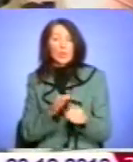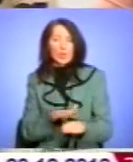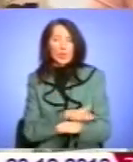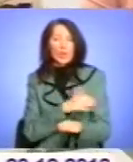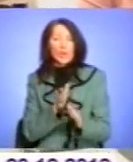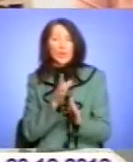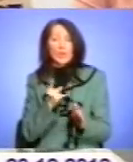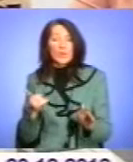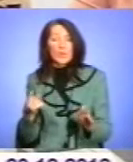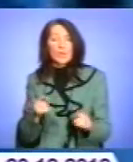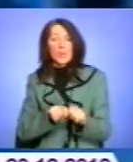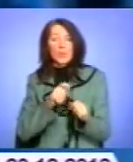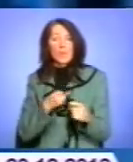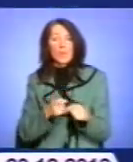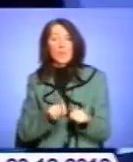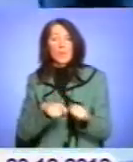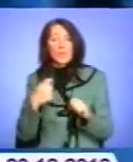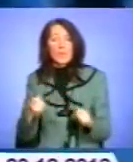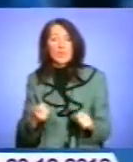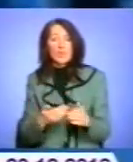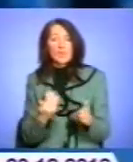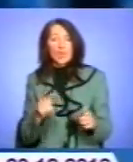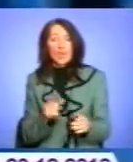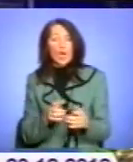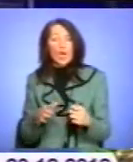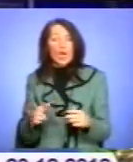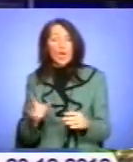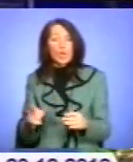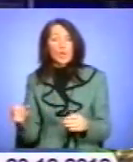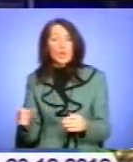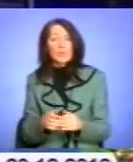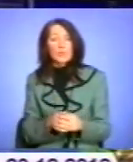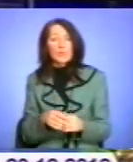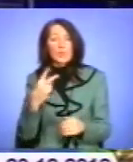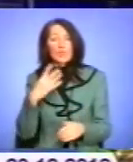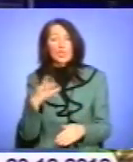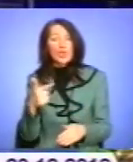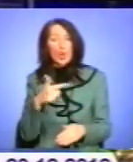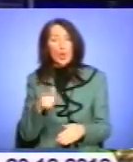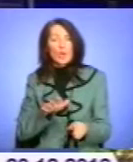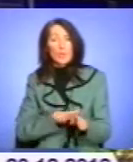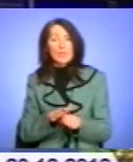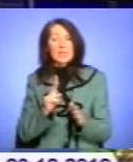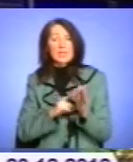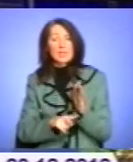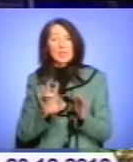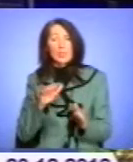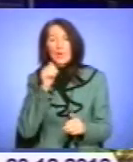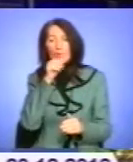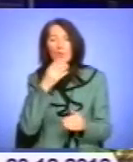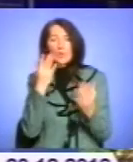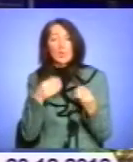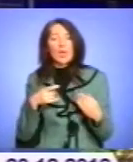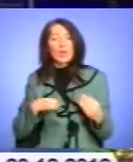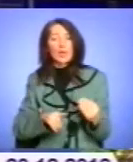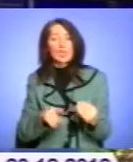і відірваним від оточення. 24 грудня виповнюється 75 років від дня